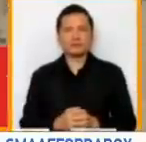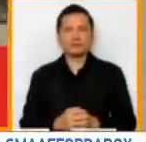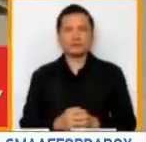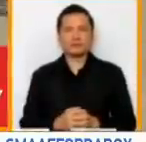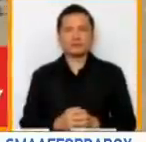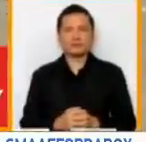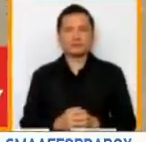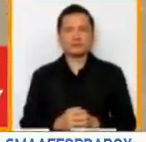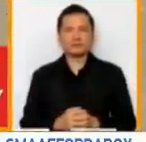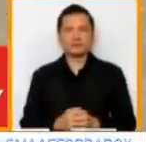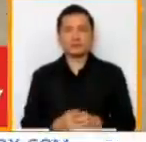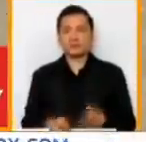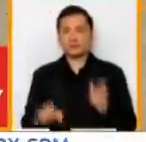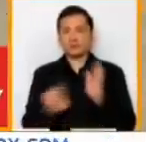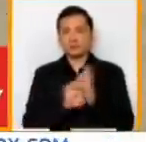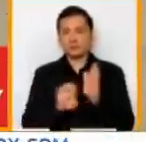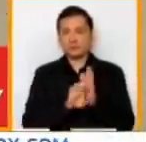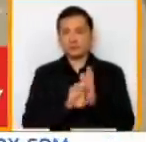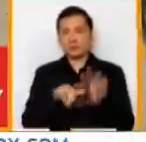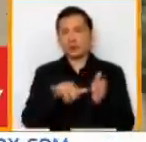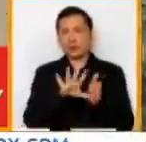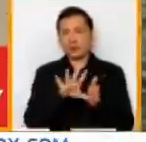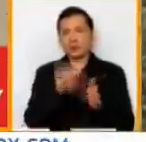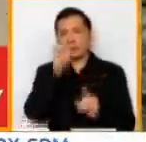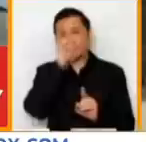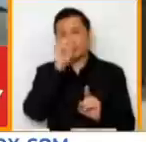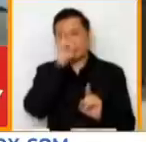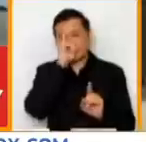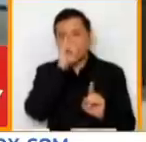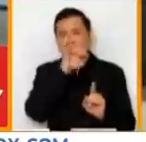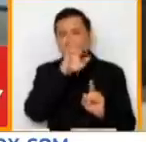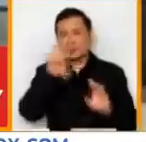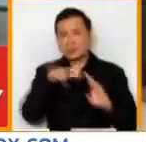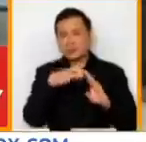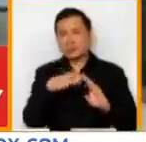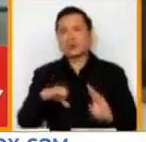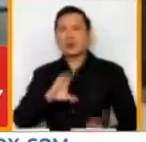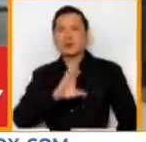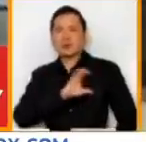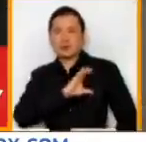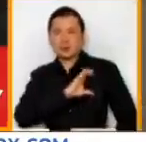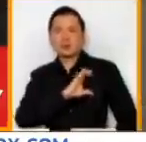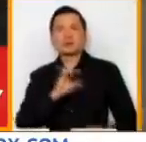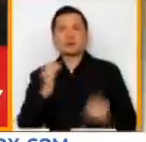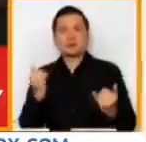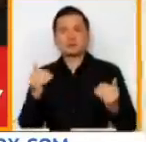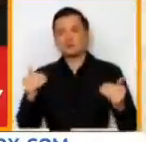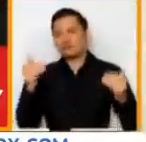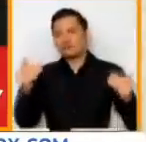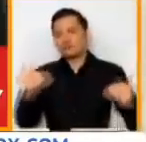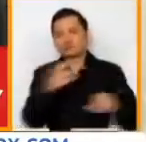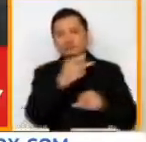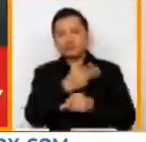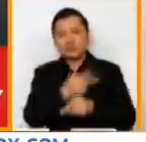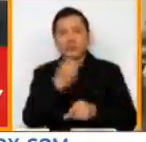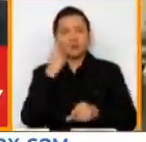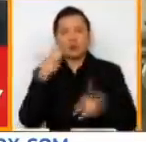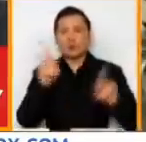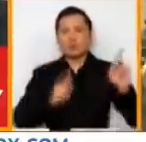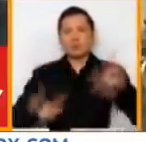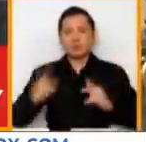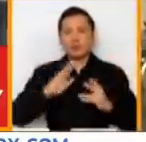Nakahanda na ang mga kawani ng COMELEC Iloilo City pati na ang PNP sa pagsisimula ng filing ng Certificate of Candidacy ngayong